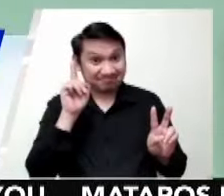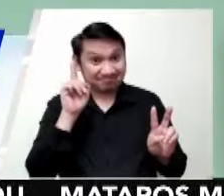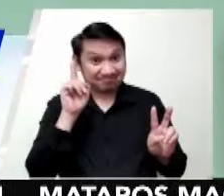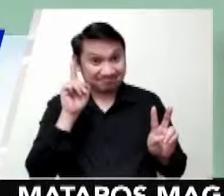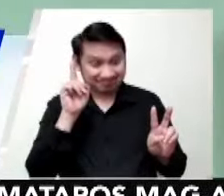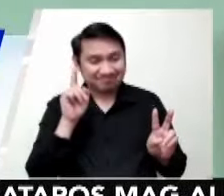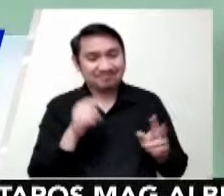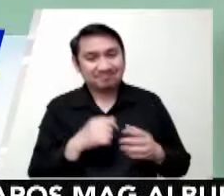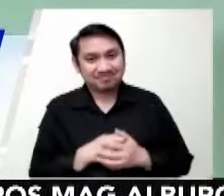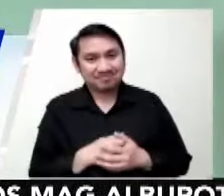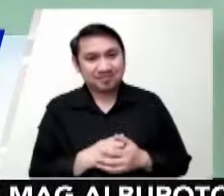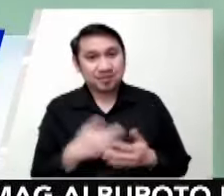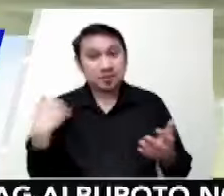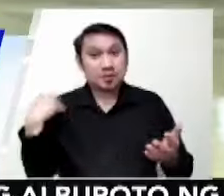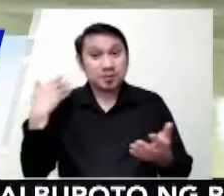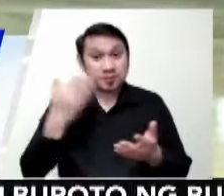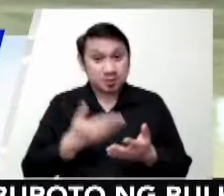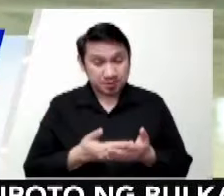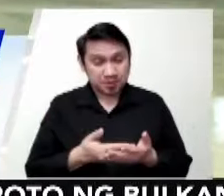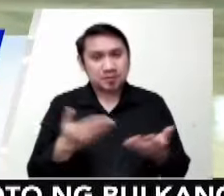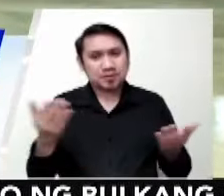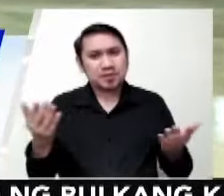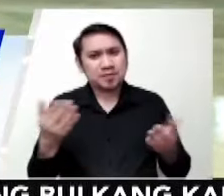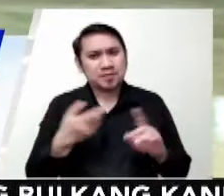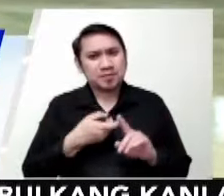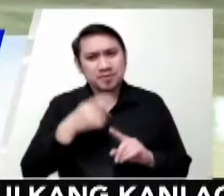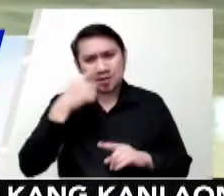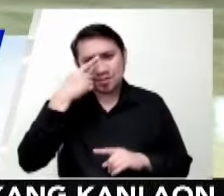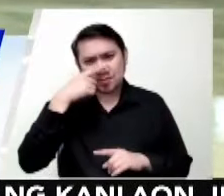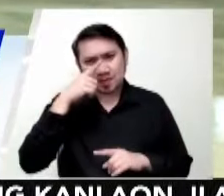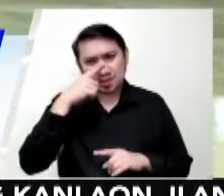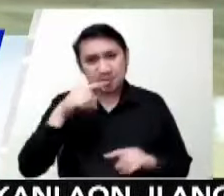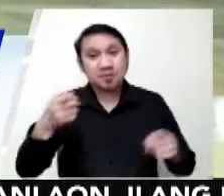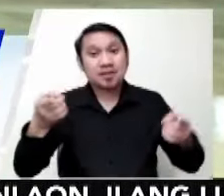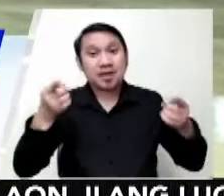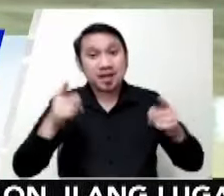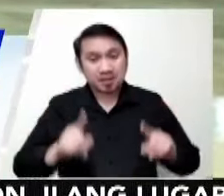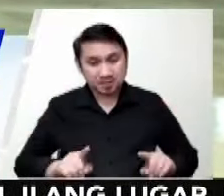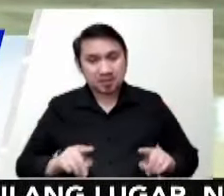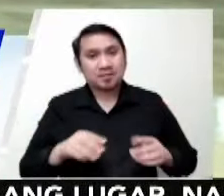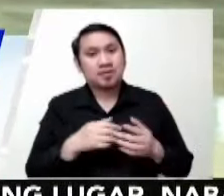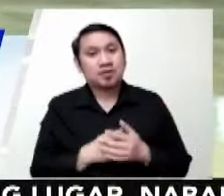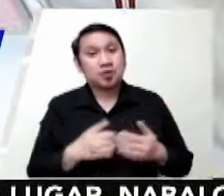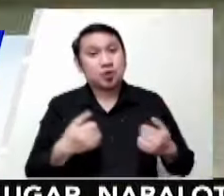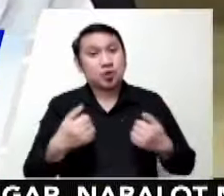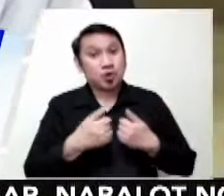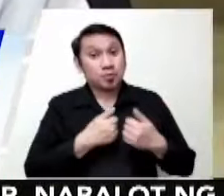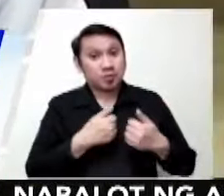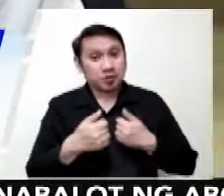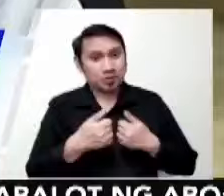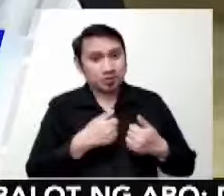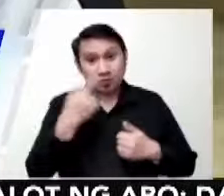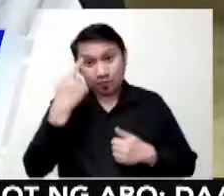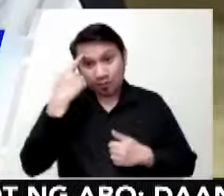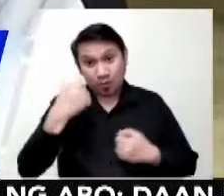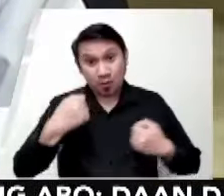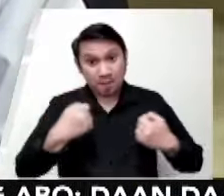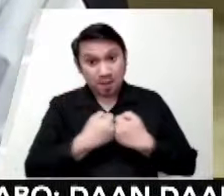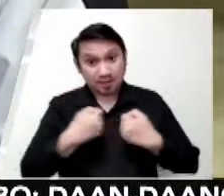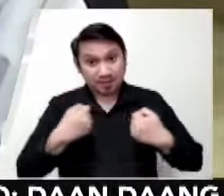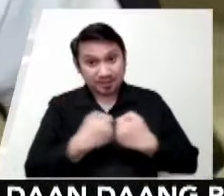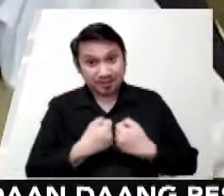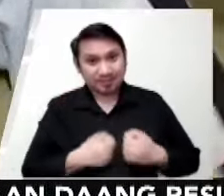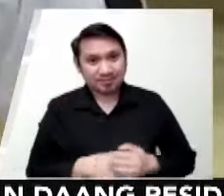Dumating sila kagabi galing Bangkok, Thailand, kung saan ginanap ang second Olympic qualifying tournament para sa boxing. Sobrang saya po